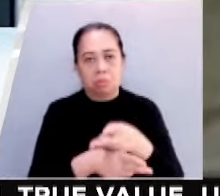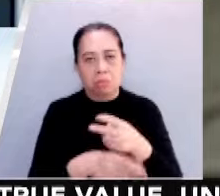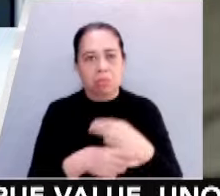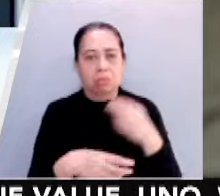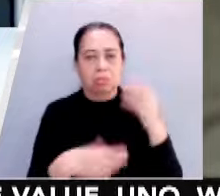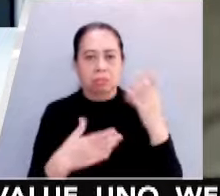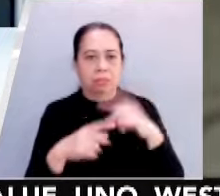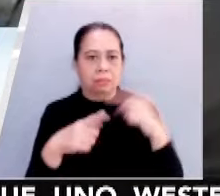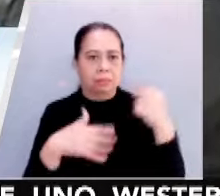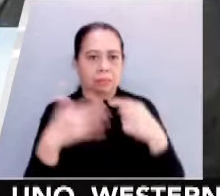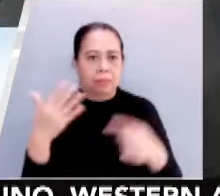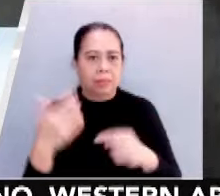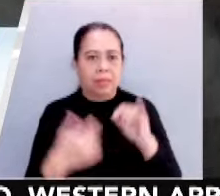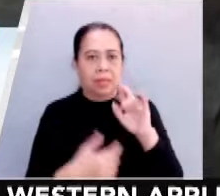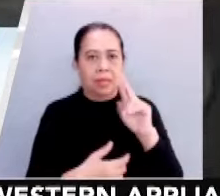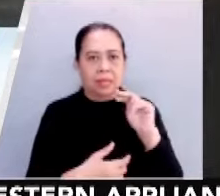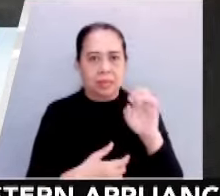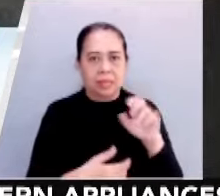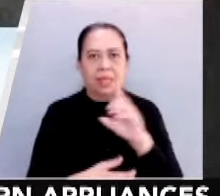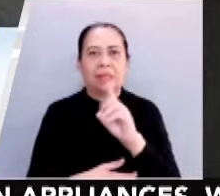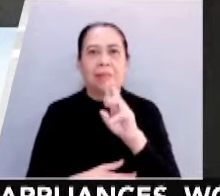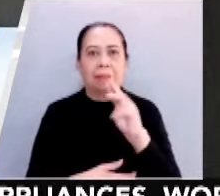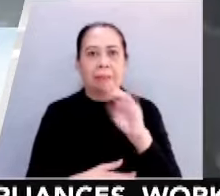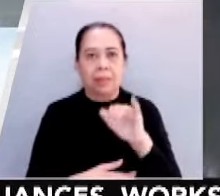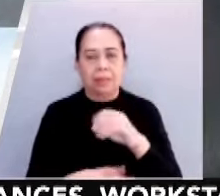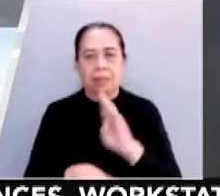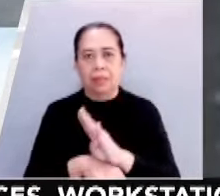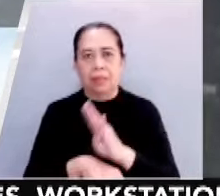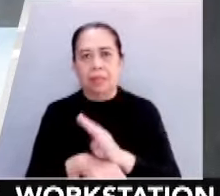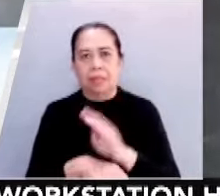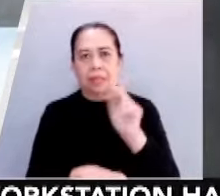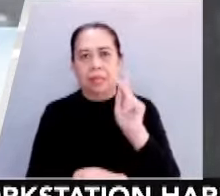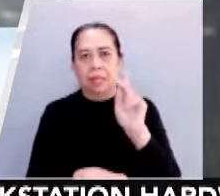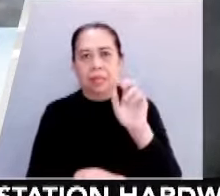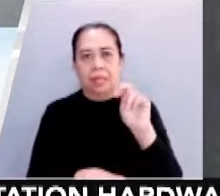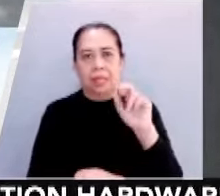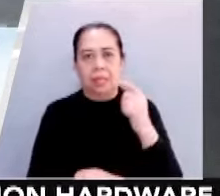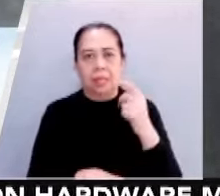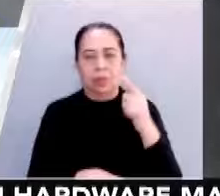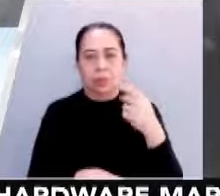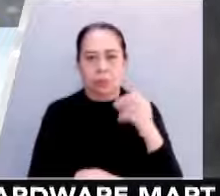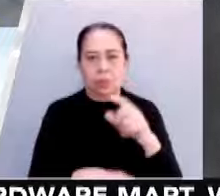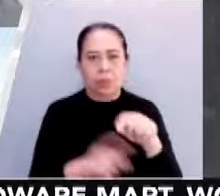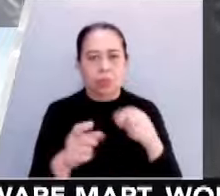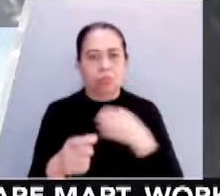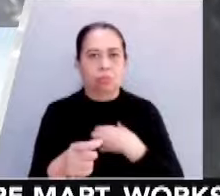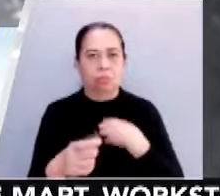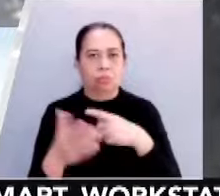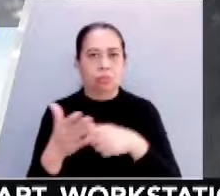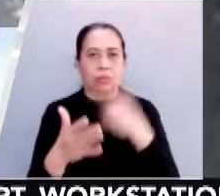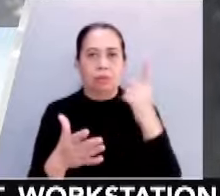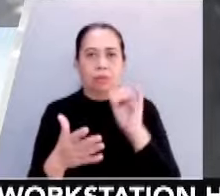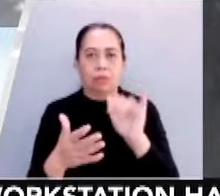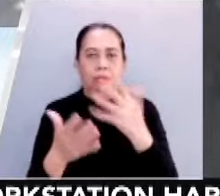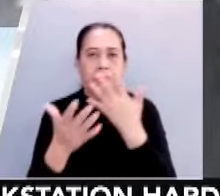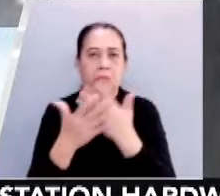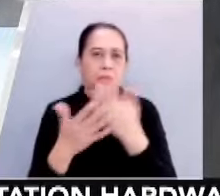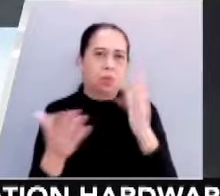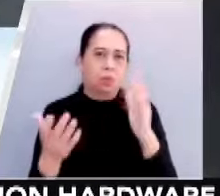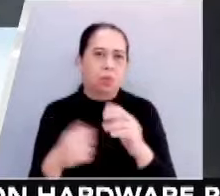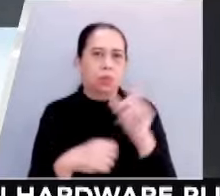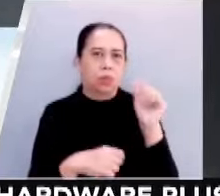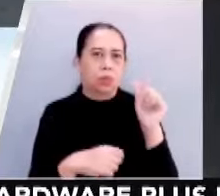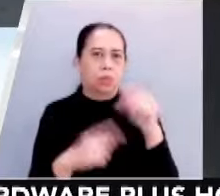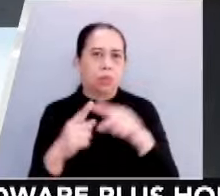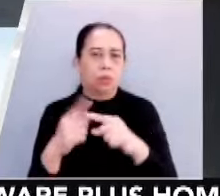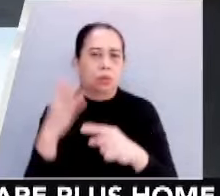na si Irene Tatad, at ang negosyanteng si Kenneth Do. Sinentensyahan sila ng reklusyon perpetua o 20 hanggang 40